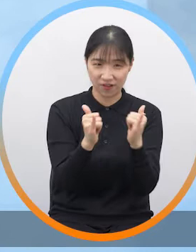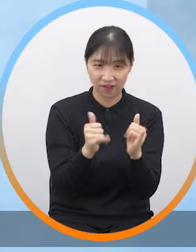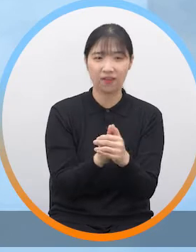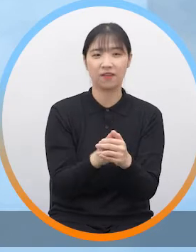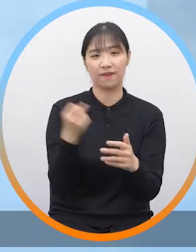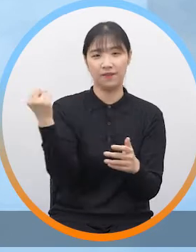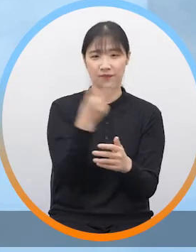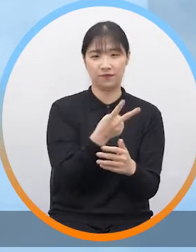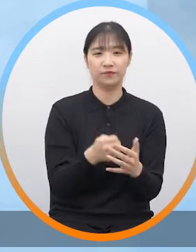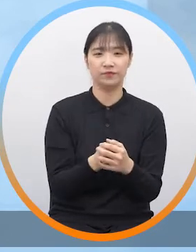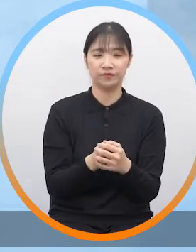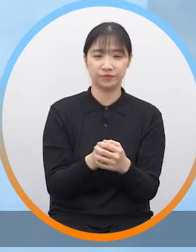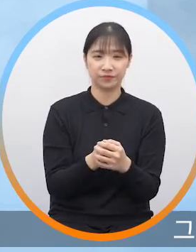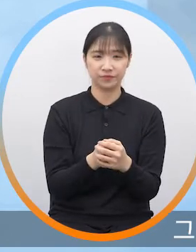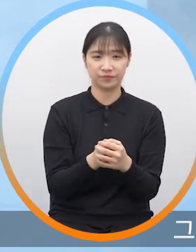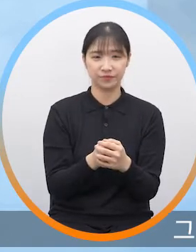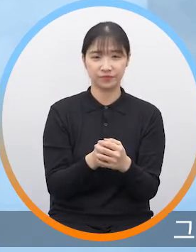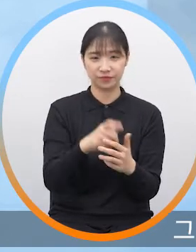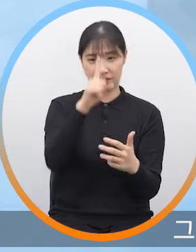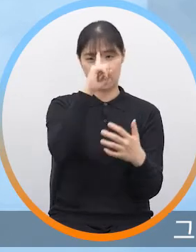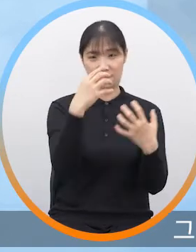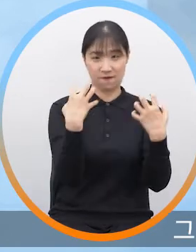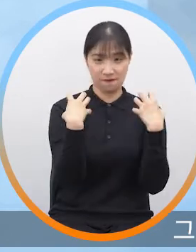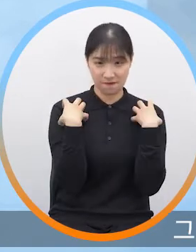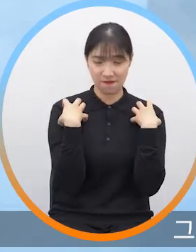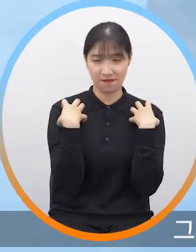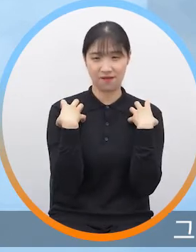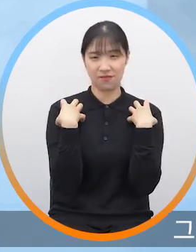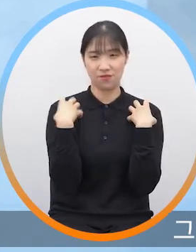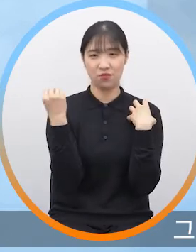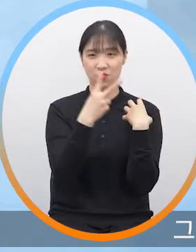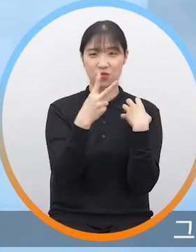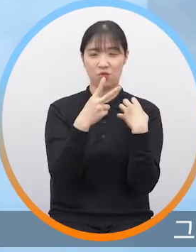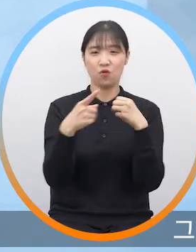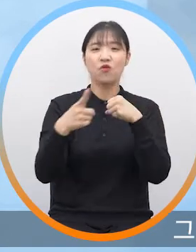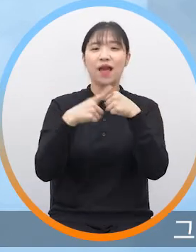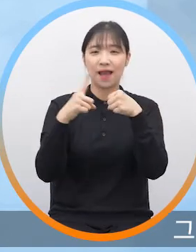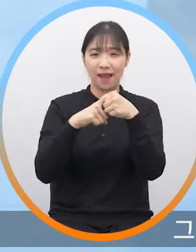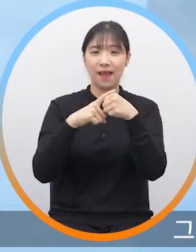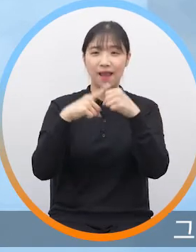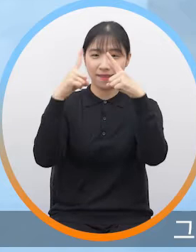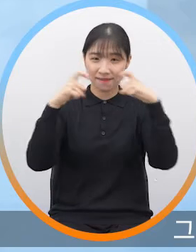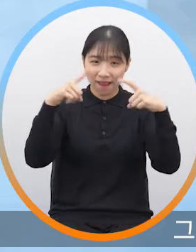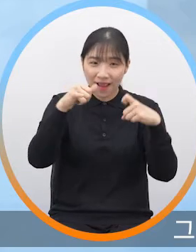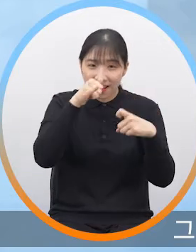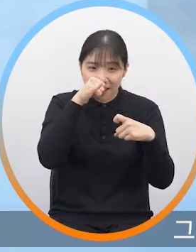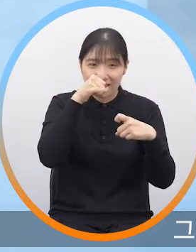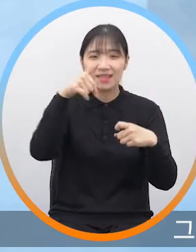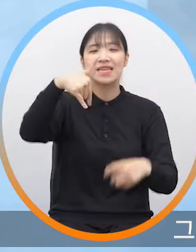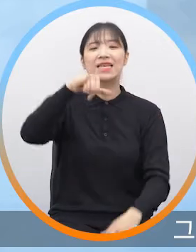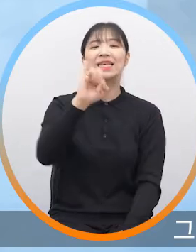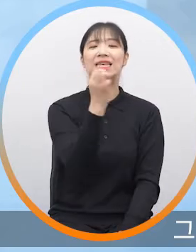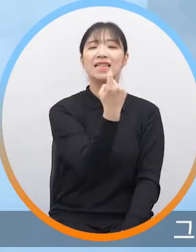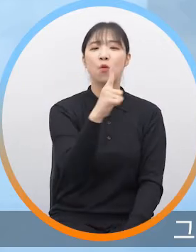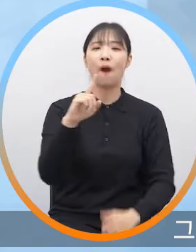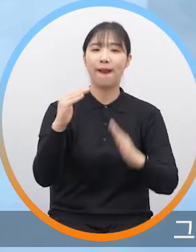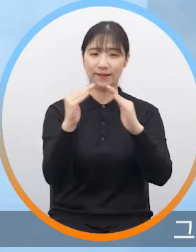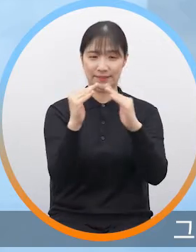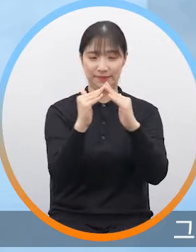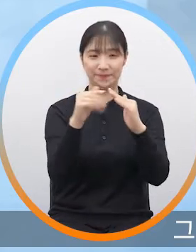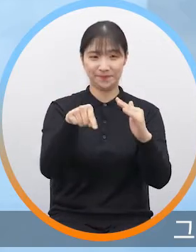야공들, 그 다음에 관이라든가 사찰에 있는 건물들은 기와집들입니다. 그래서